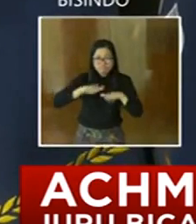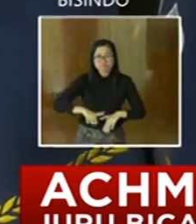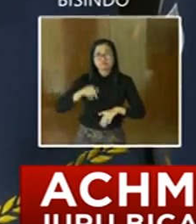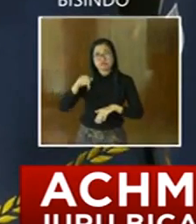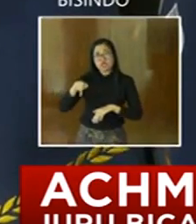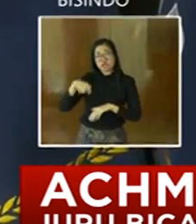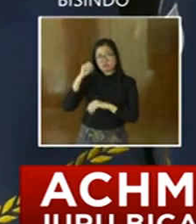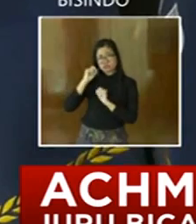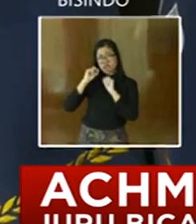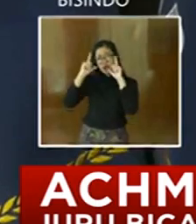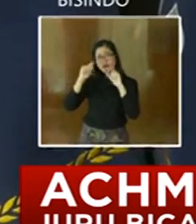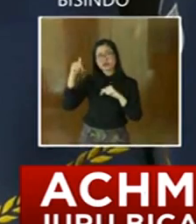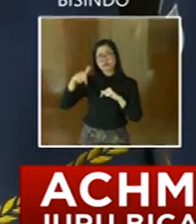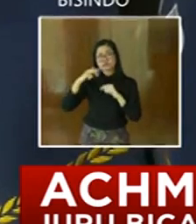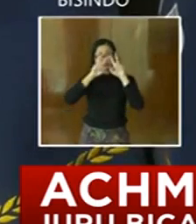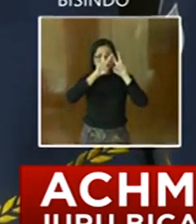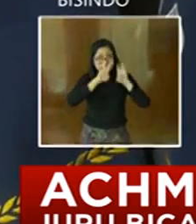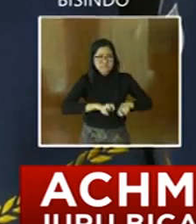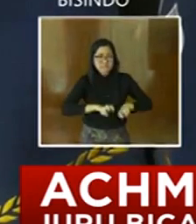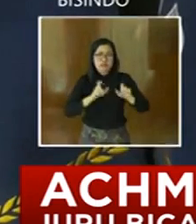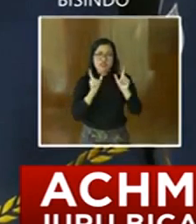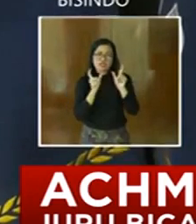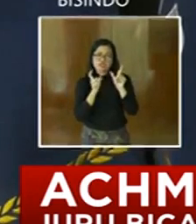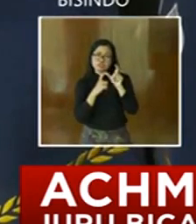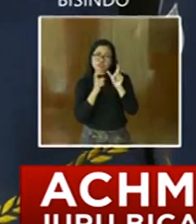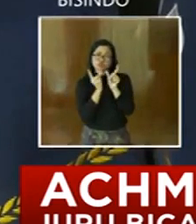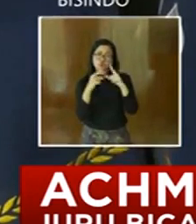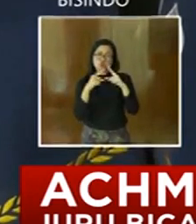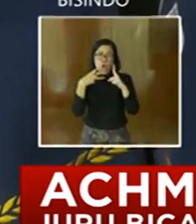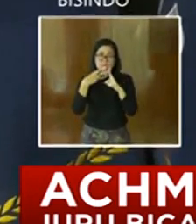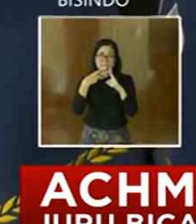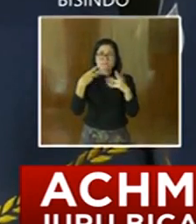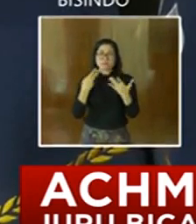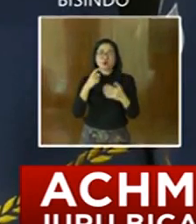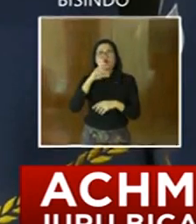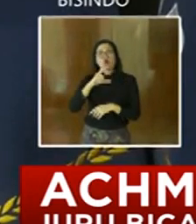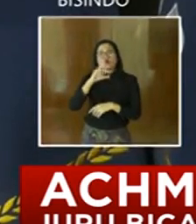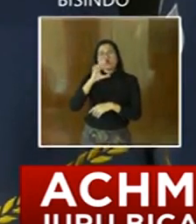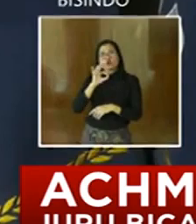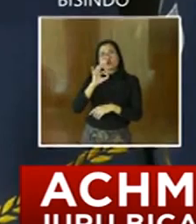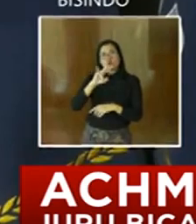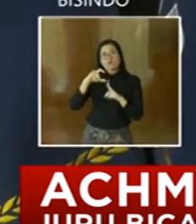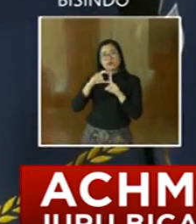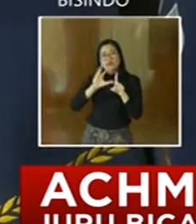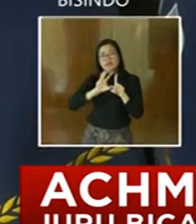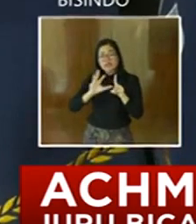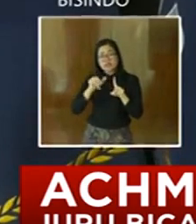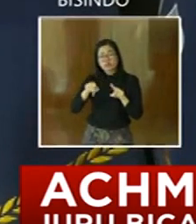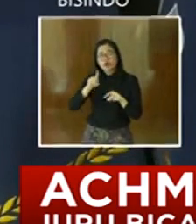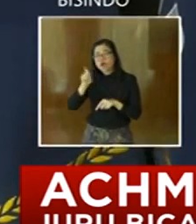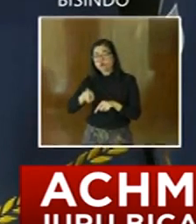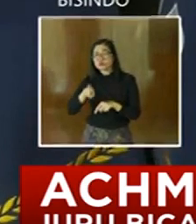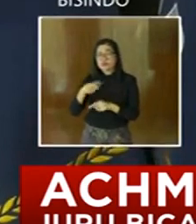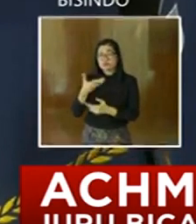bahwa pemeriksaan Sweep pemeriksaan kofit nineteen ini harus ada indikasinya